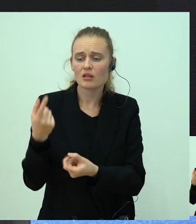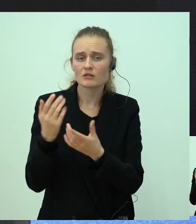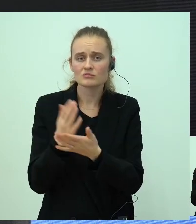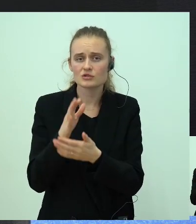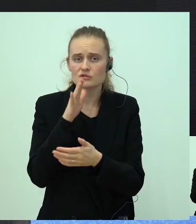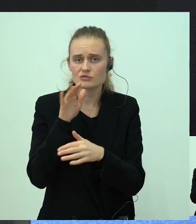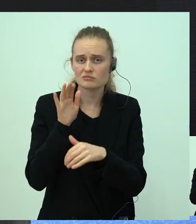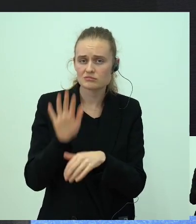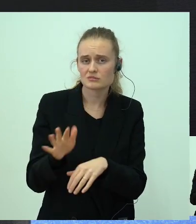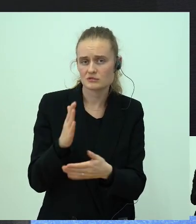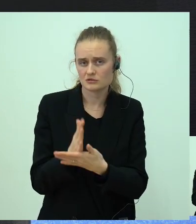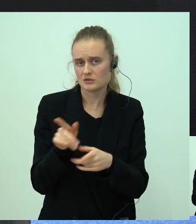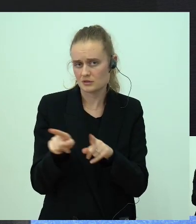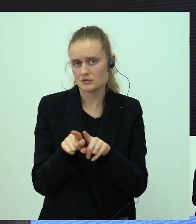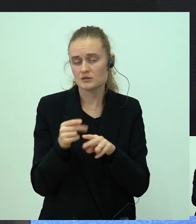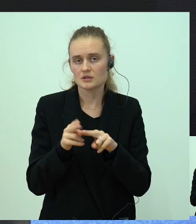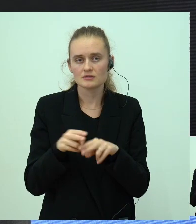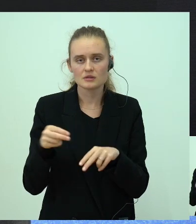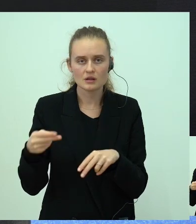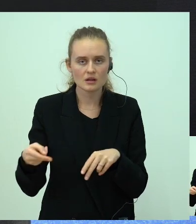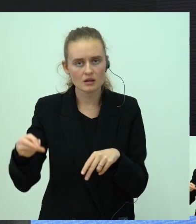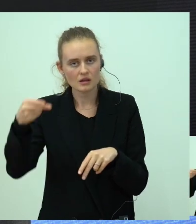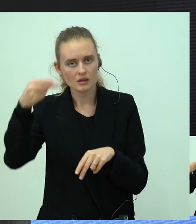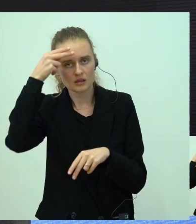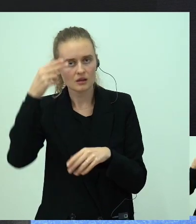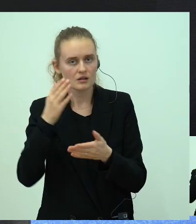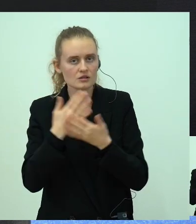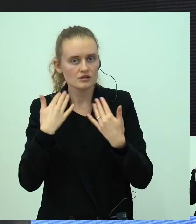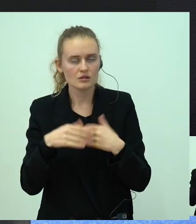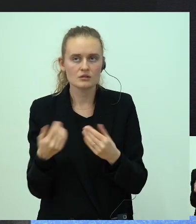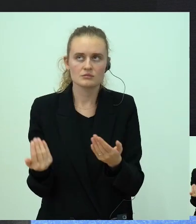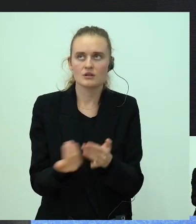yra tie stereotipai, kurie, na, tikrai mums nenaujiena.